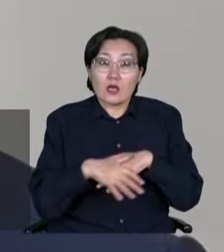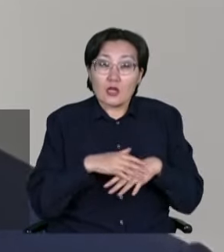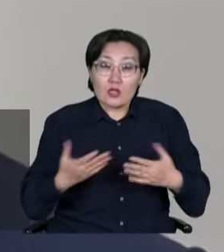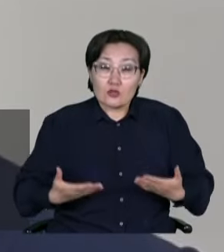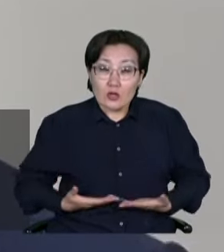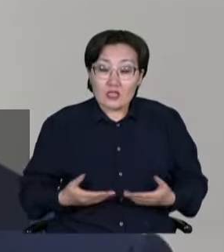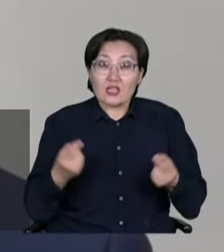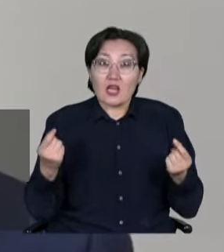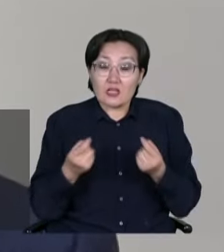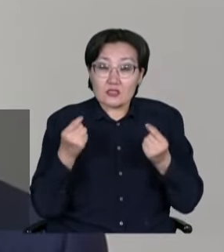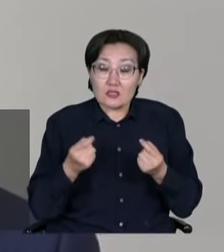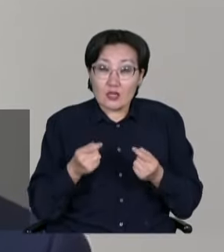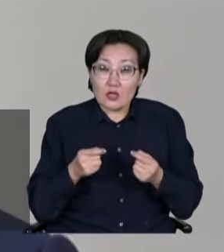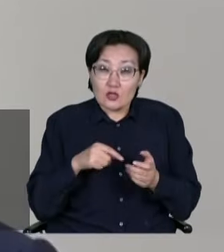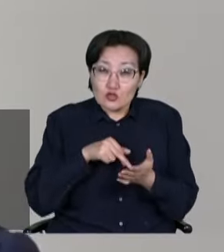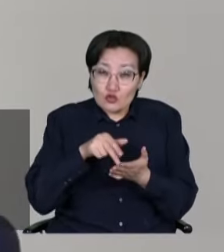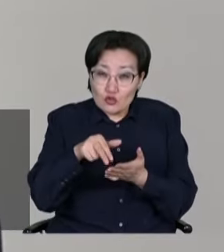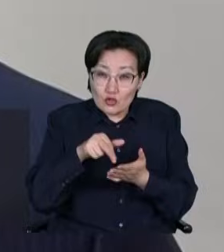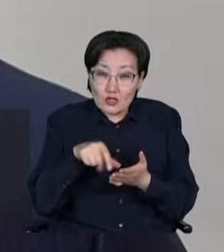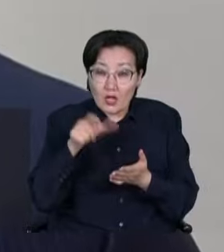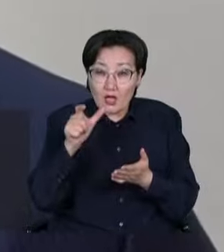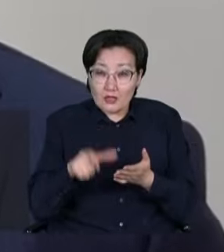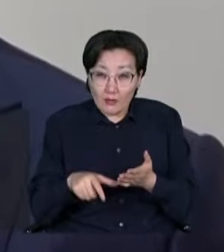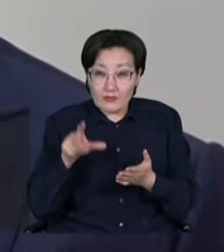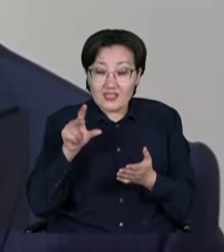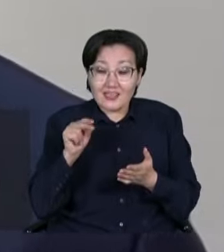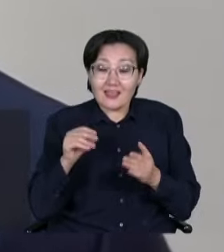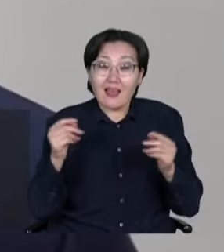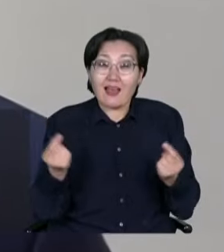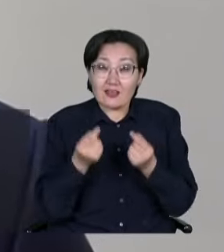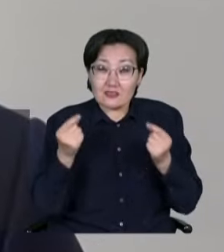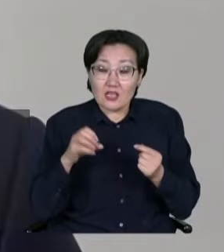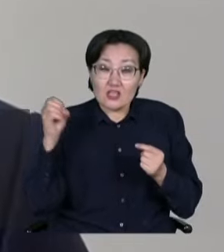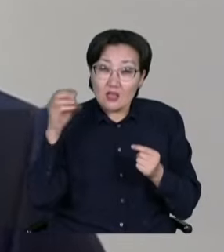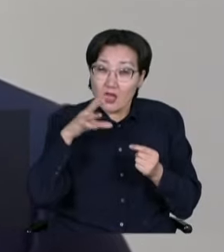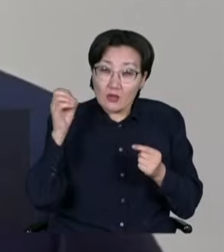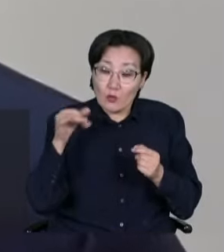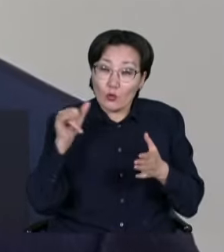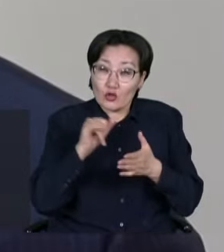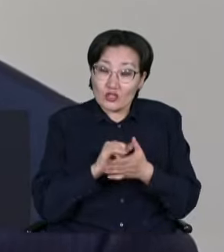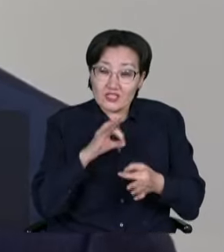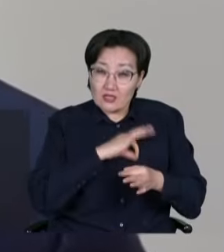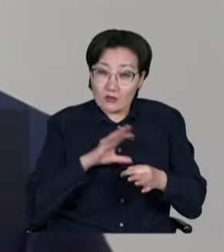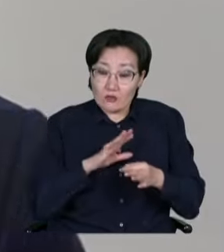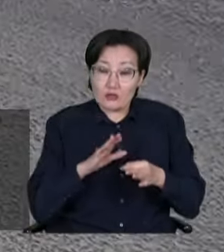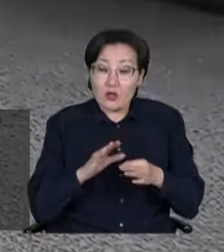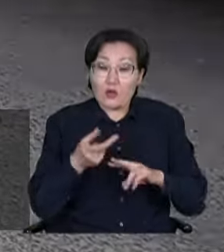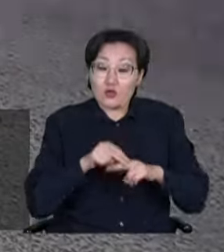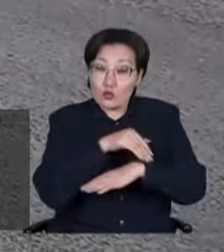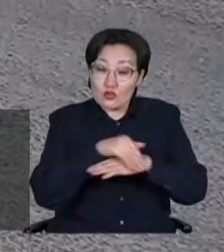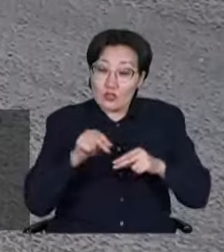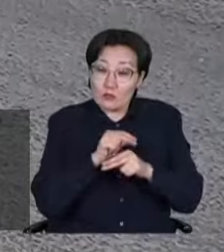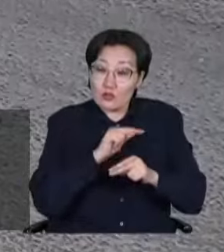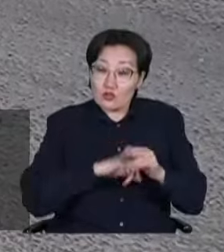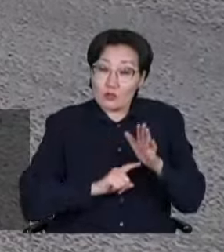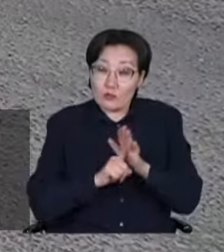сол жерге қойған жоқ. Тиімсіз болды. Алдағы уақытта реконструкция Аманжол көшесінің реконструкциясын бастаймыз. Бала